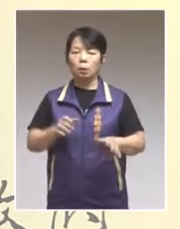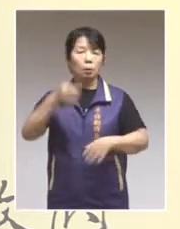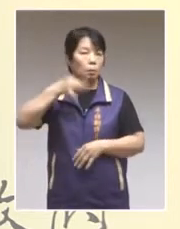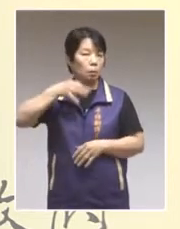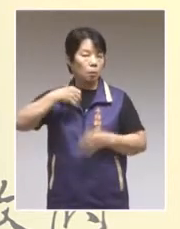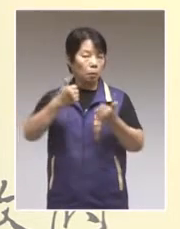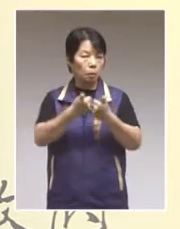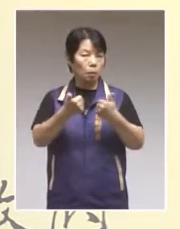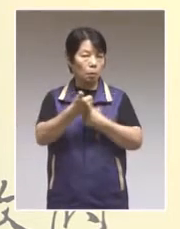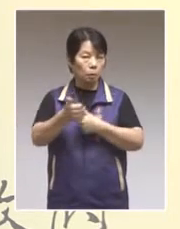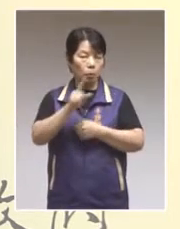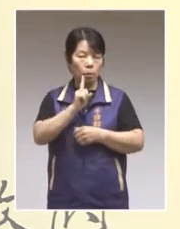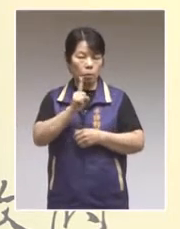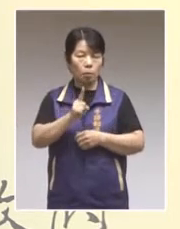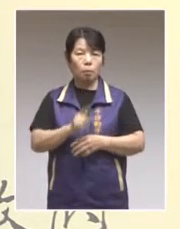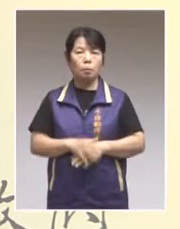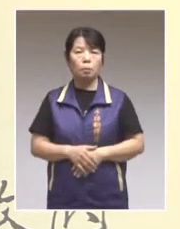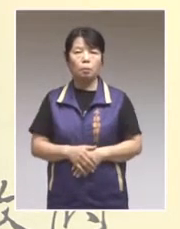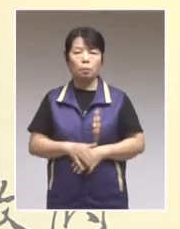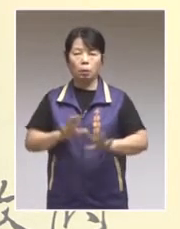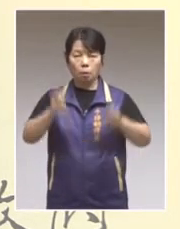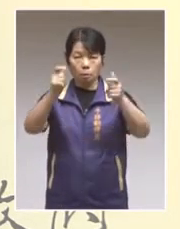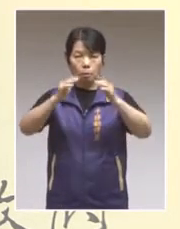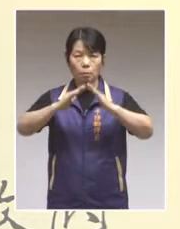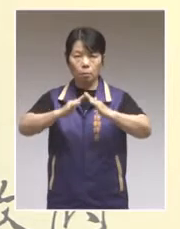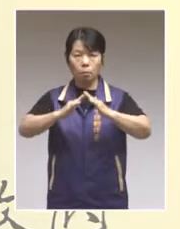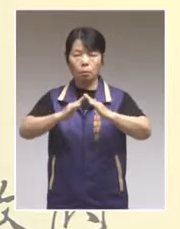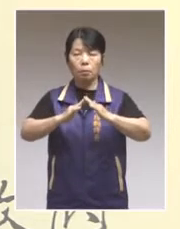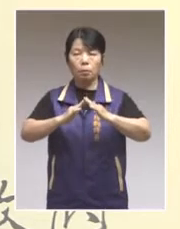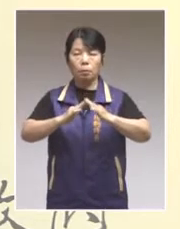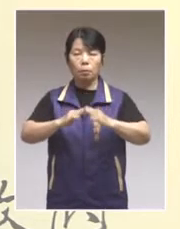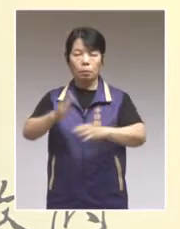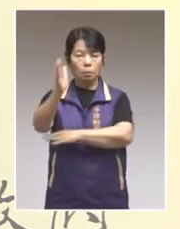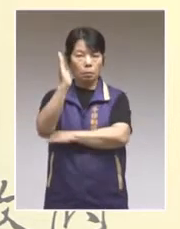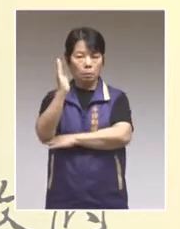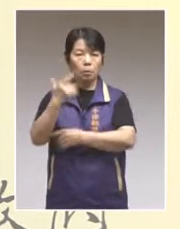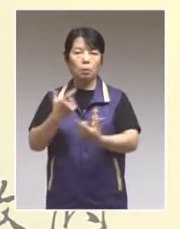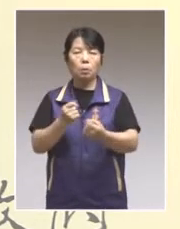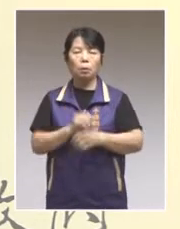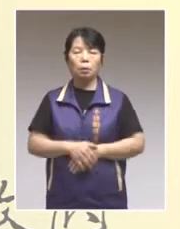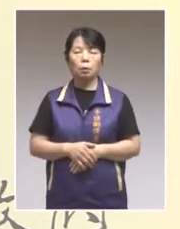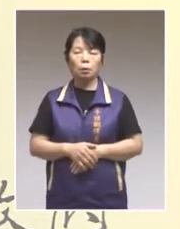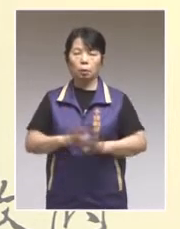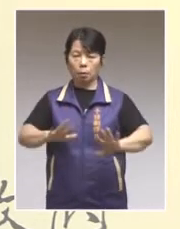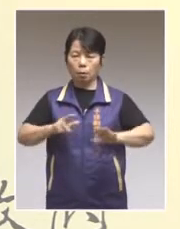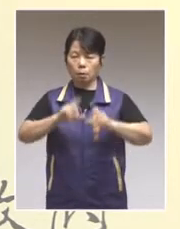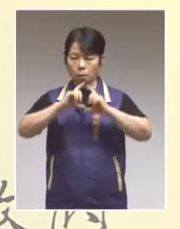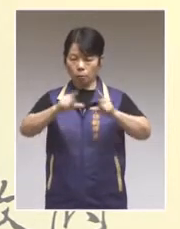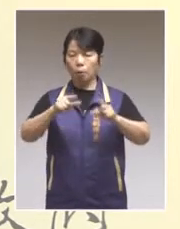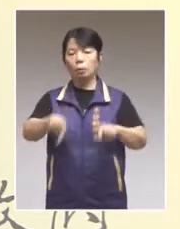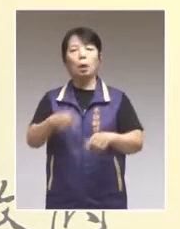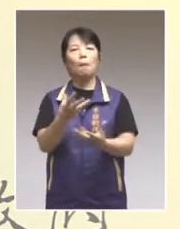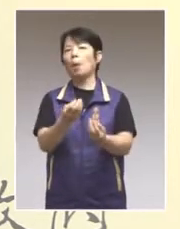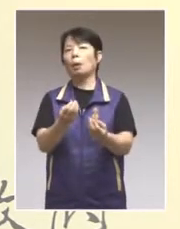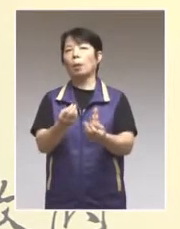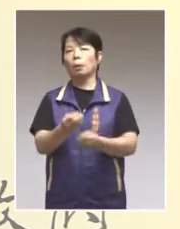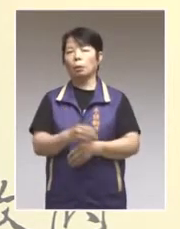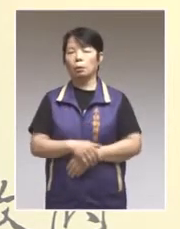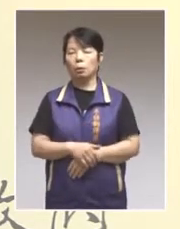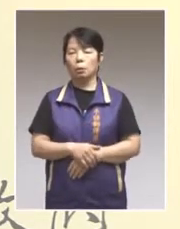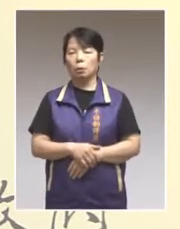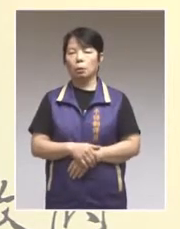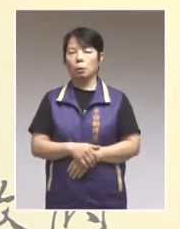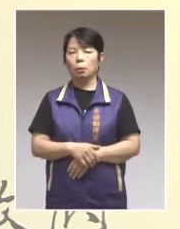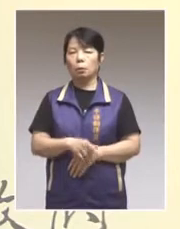县议员所提到的这个问题，刚刚是政府这边严正回应了哈，绝无此事。那我们会依传病防治法这